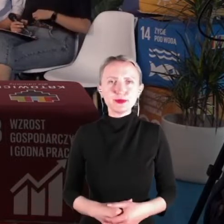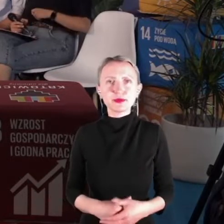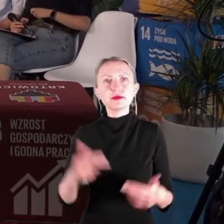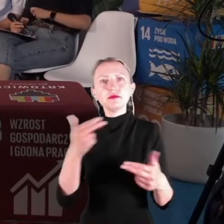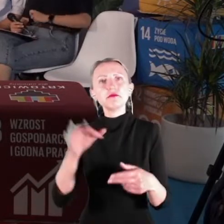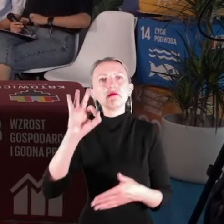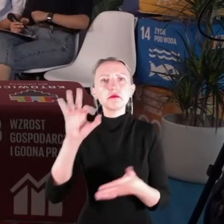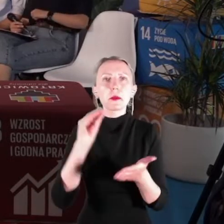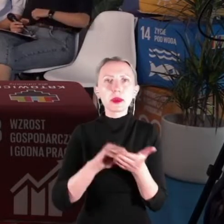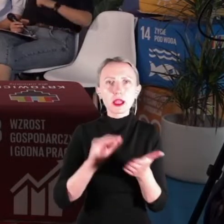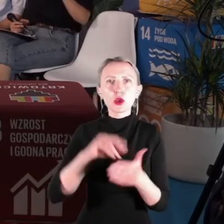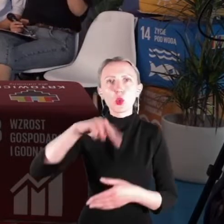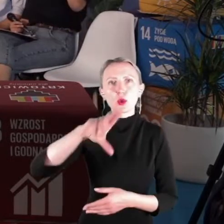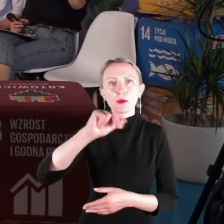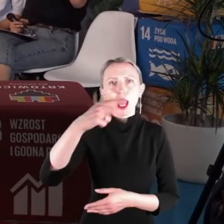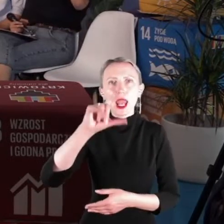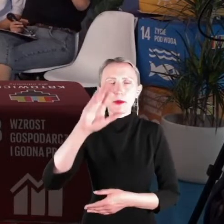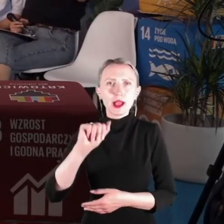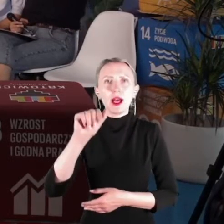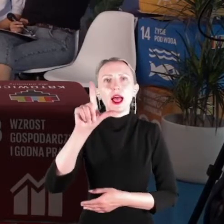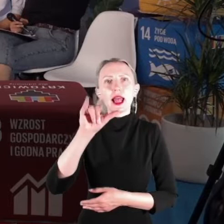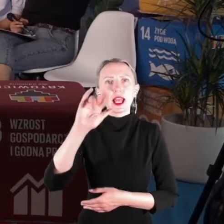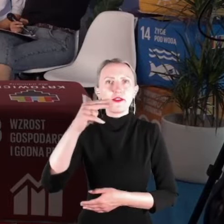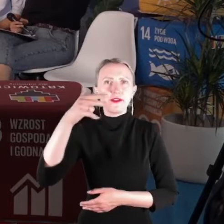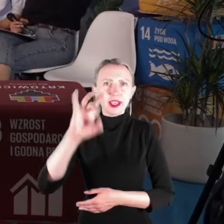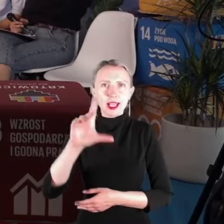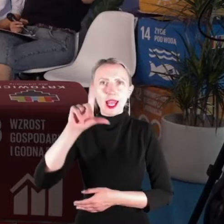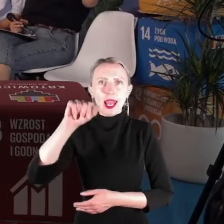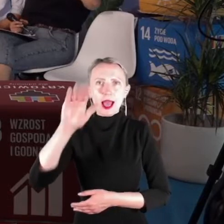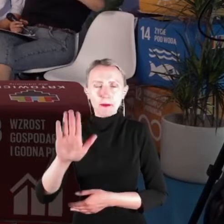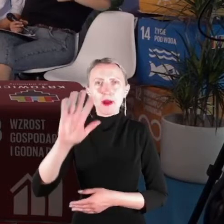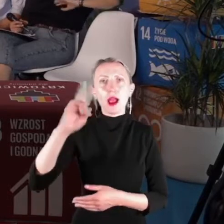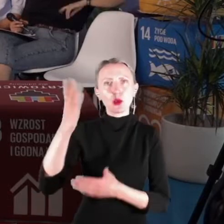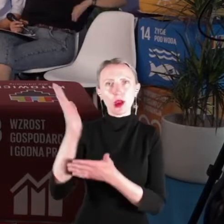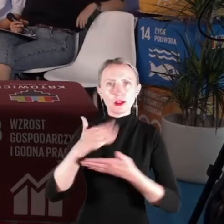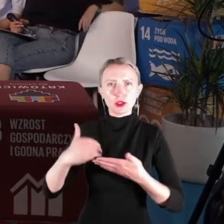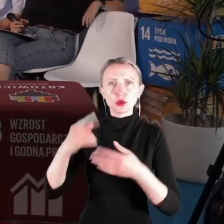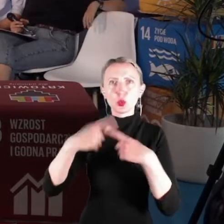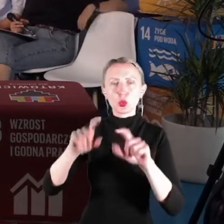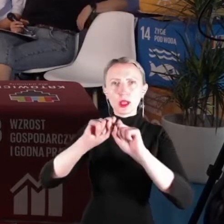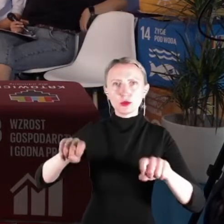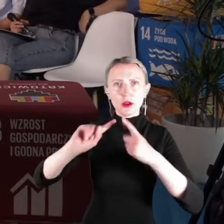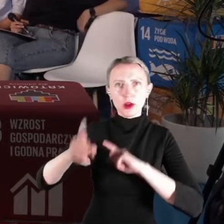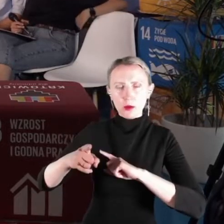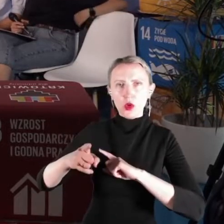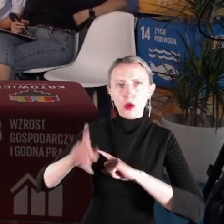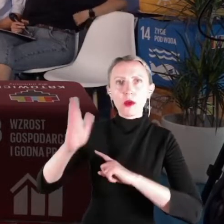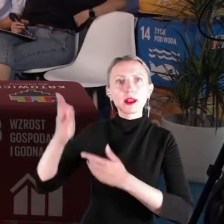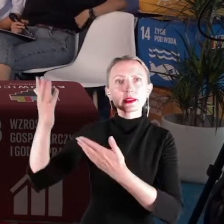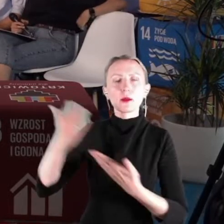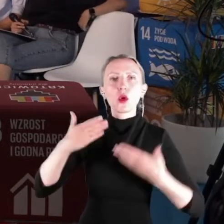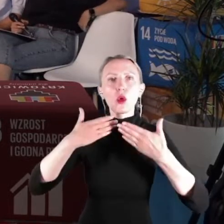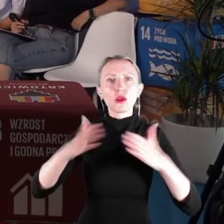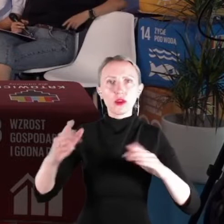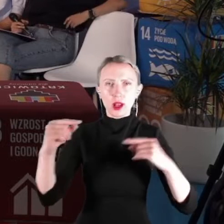ich dobrych praktykach urban labowych i living labowych. A w drugiej części, po krótkiej przerwie, zapraszamy